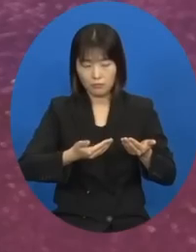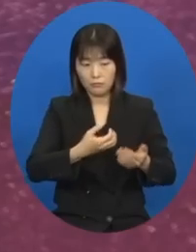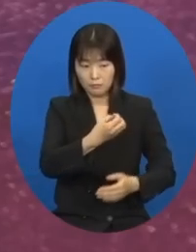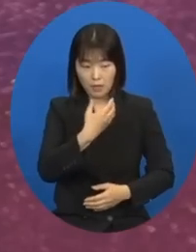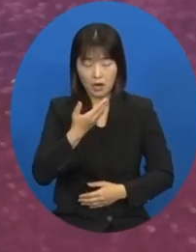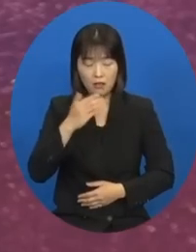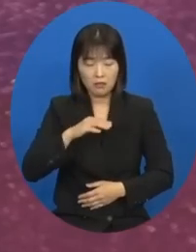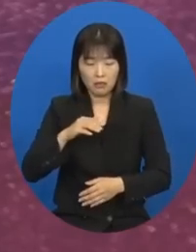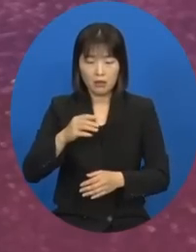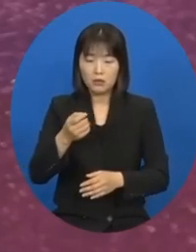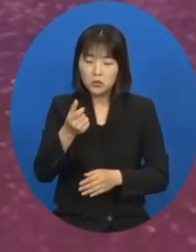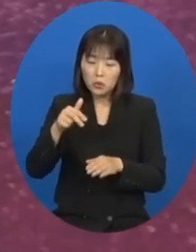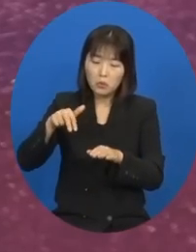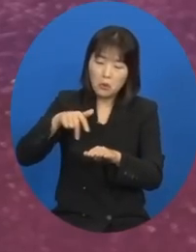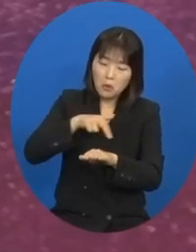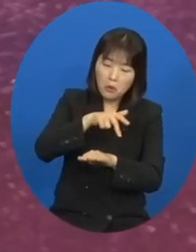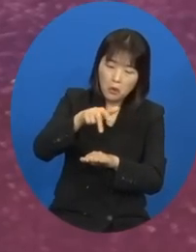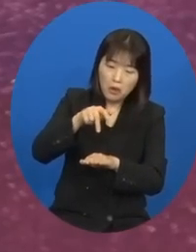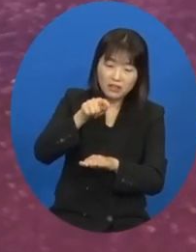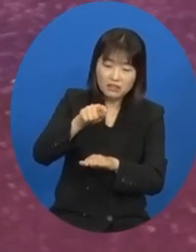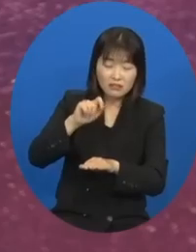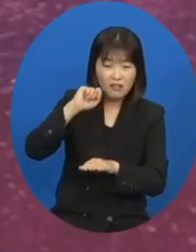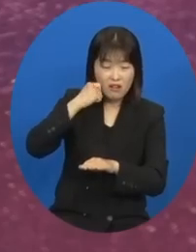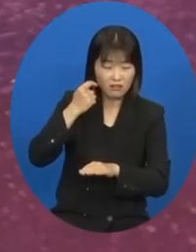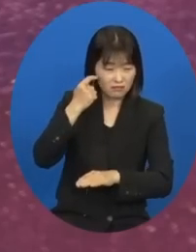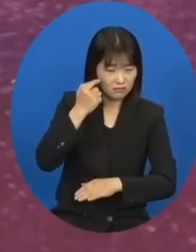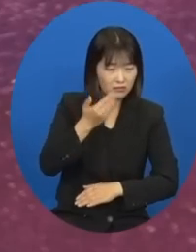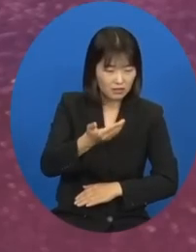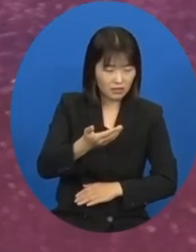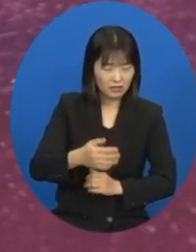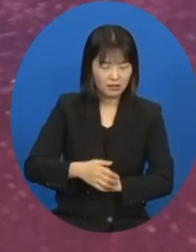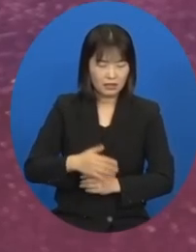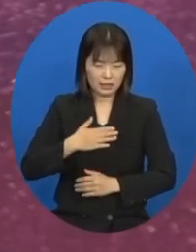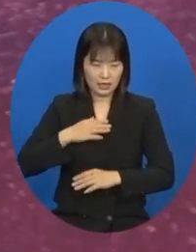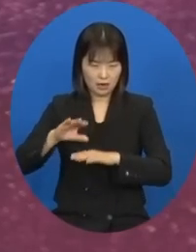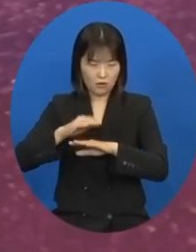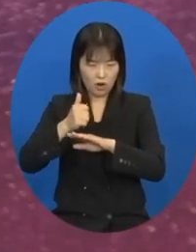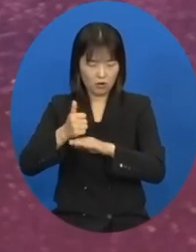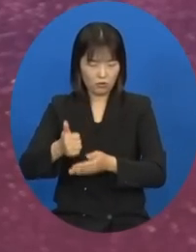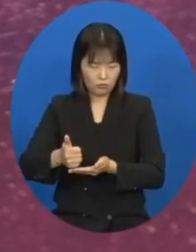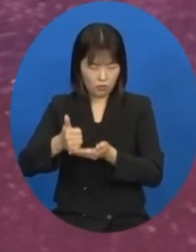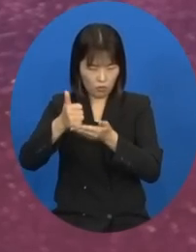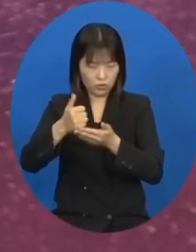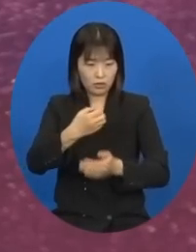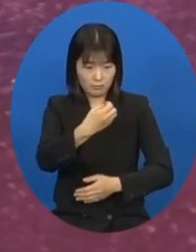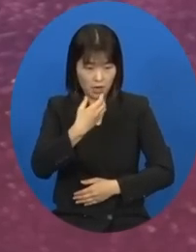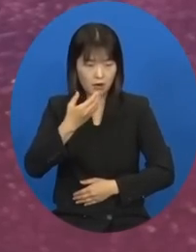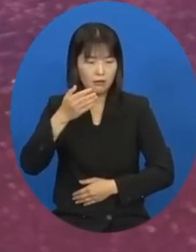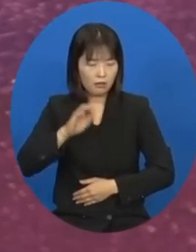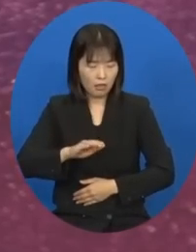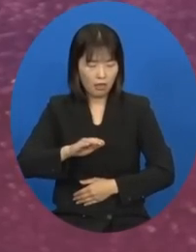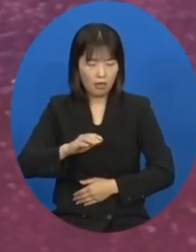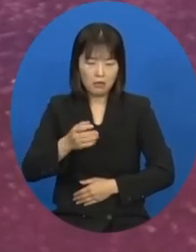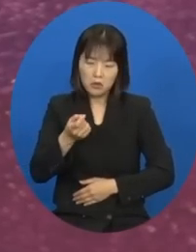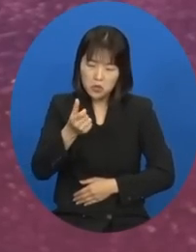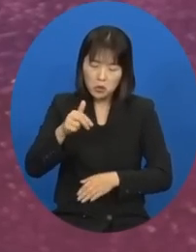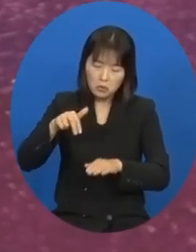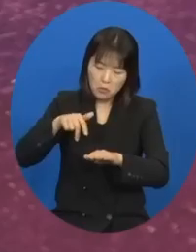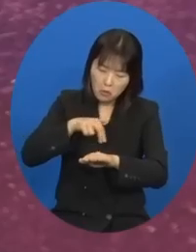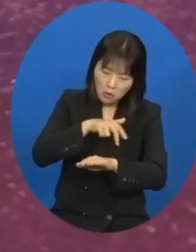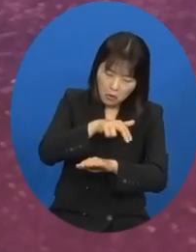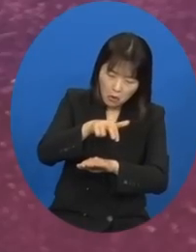그 몇 미터 돌아가는 것이 그렇게 어렵냐 너 나를 왕으로 보신다고 하면서 고작 그 몇 m 돌아가는